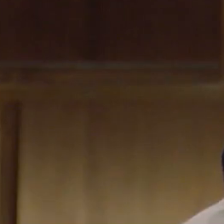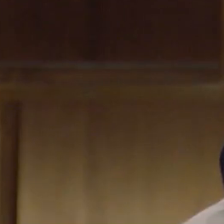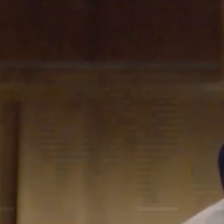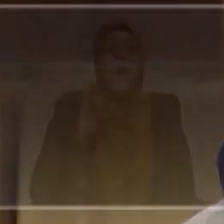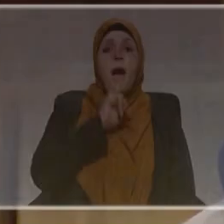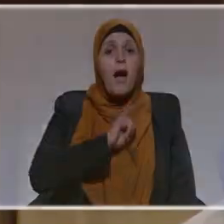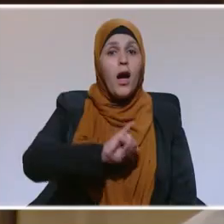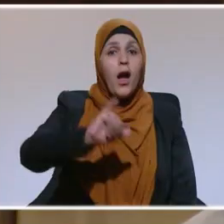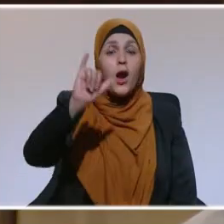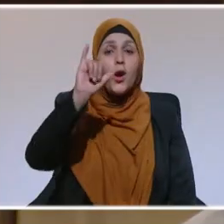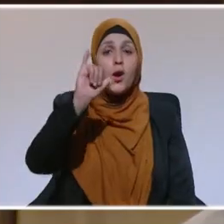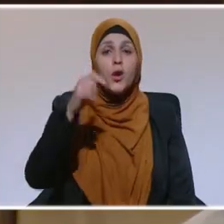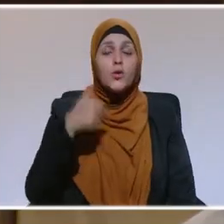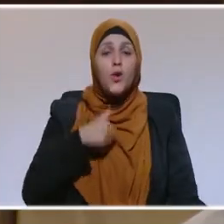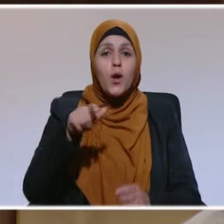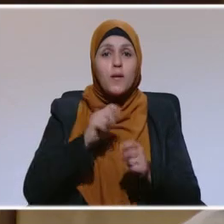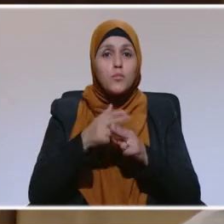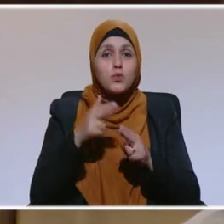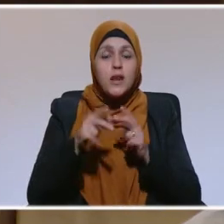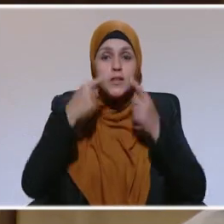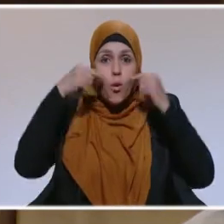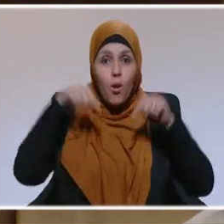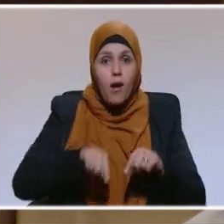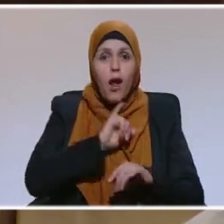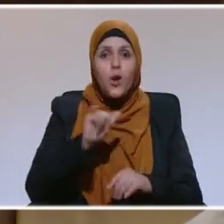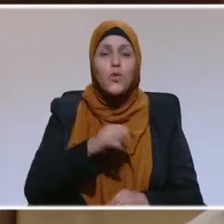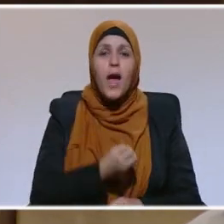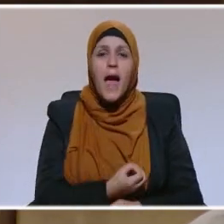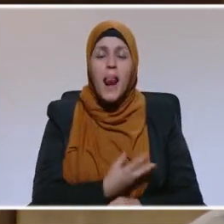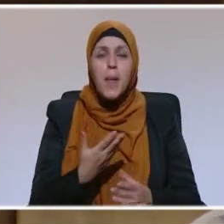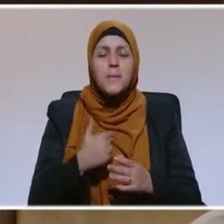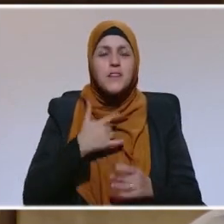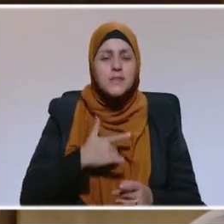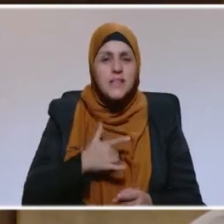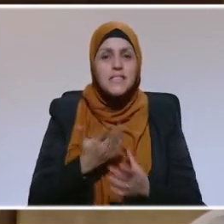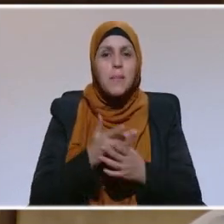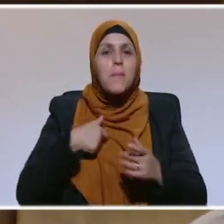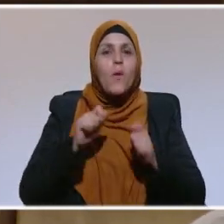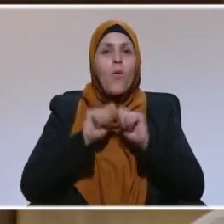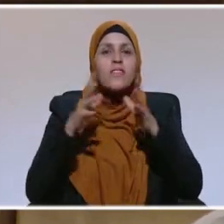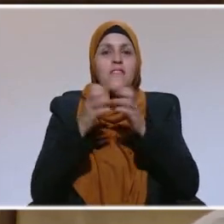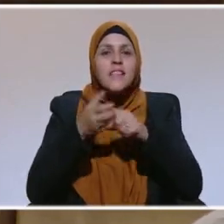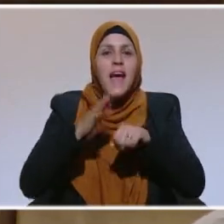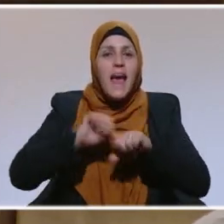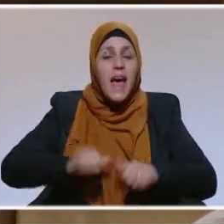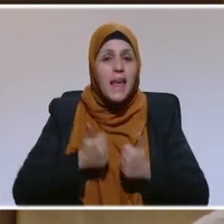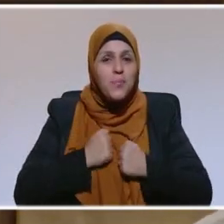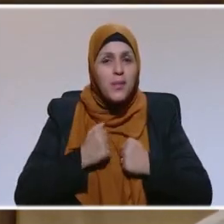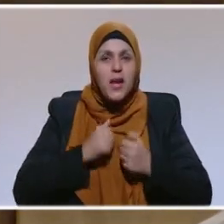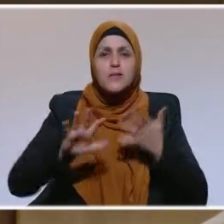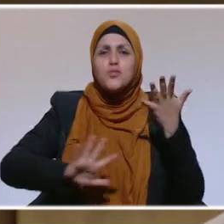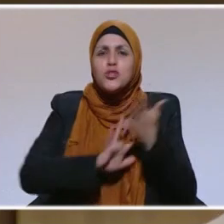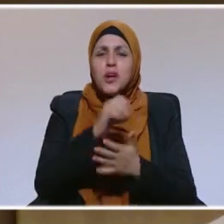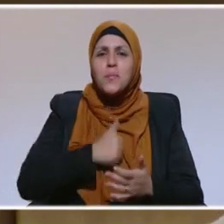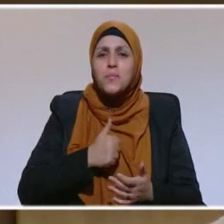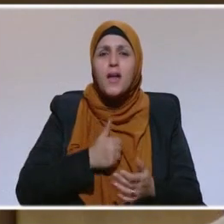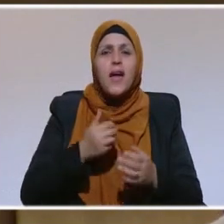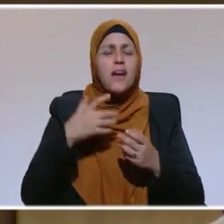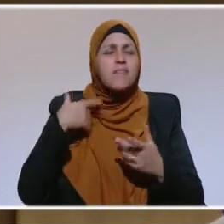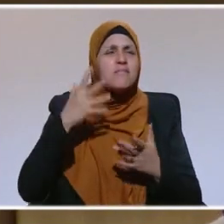دايما الدراما الواقعية بتمس القلب والوجدان لأنها بتعبر عن حياتنا، عن مشاكلنا، عن همومنا، ودايما النوع ده من